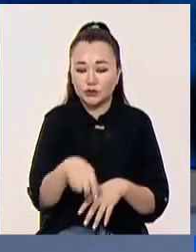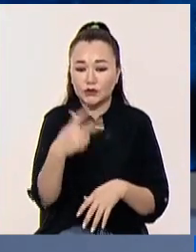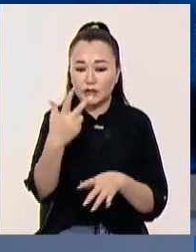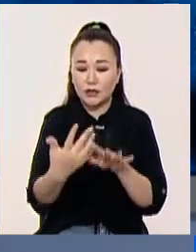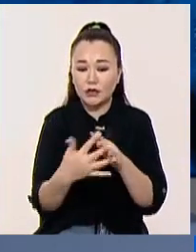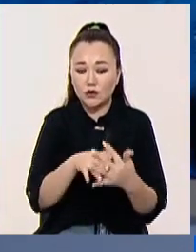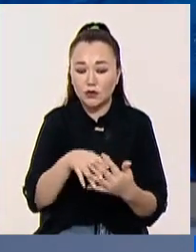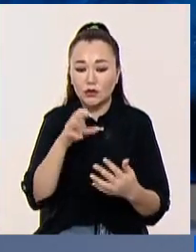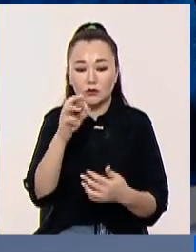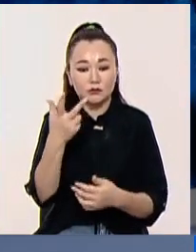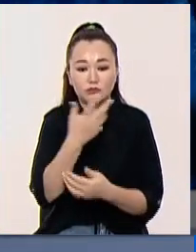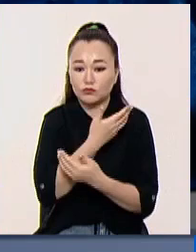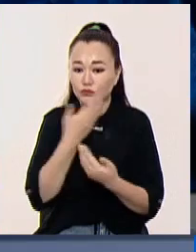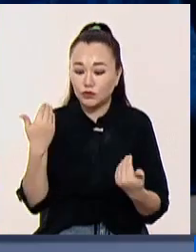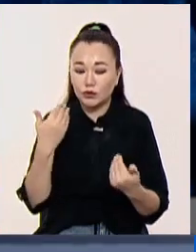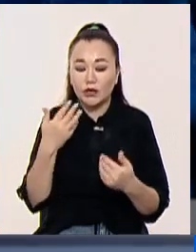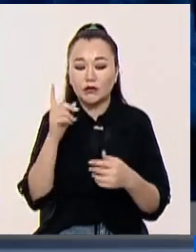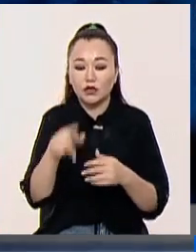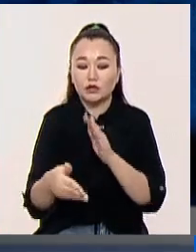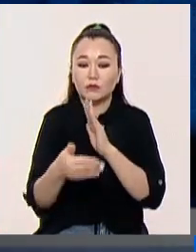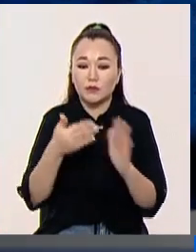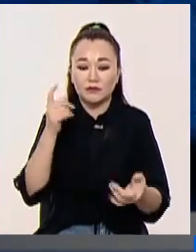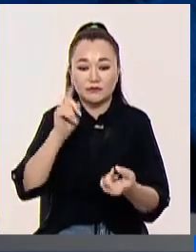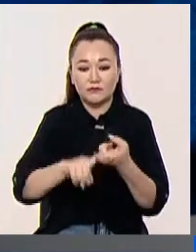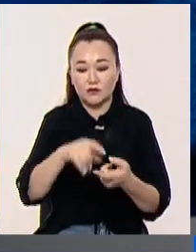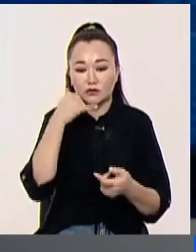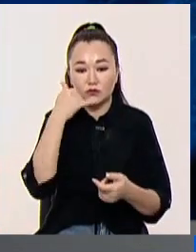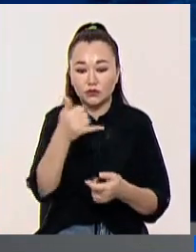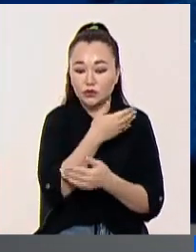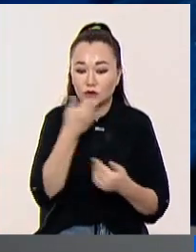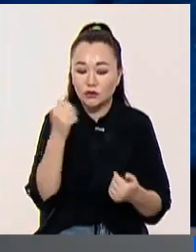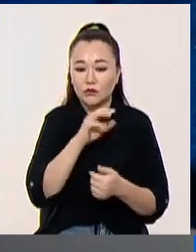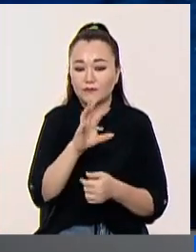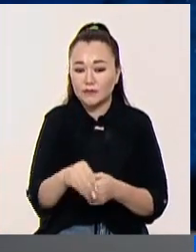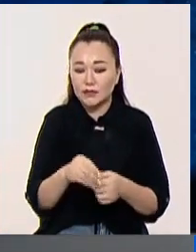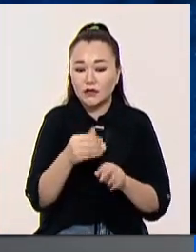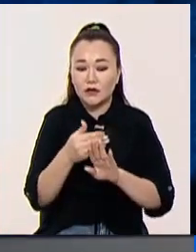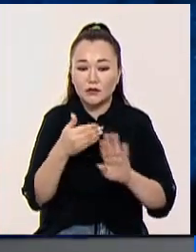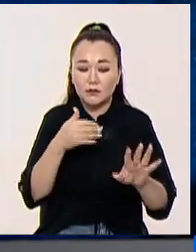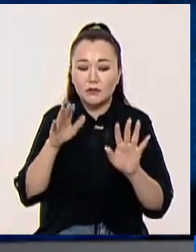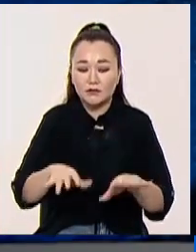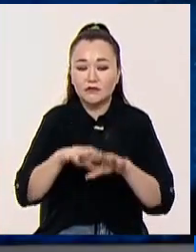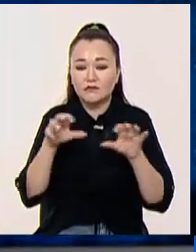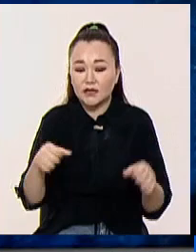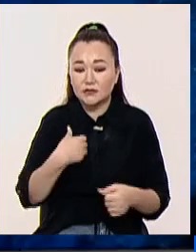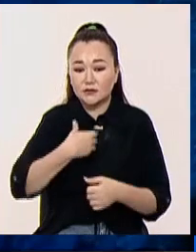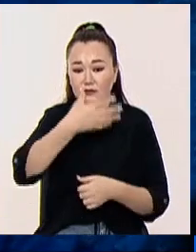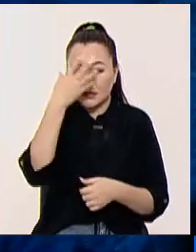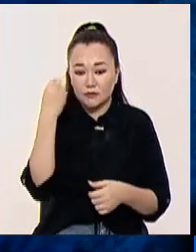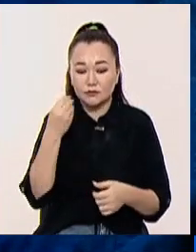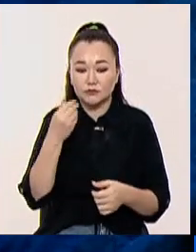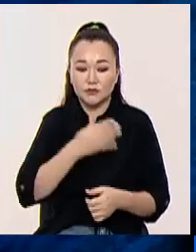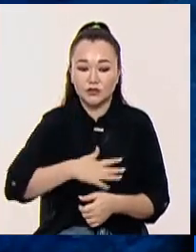жетпейді. Болған күнде де шақыртуға байланыс жоқ. Бар игіліктен жұрдай жұрт жергілікті билік бізді естен шығарып алмады